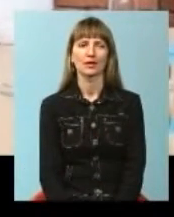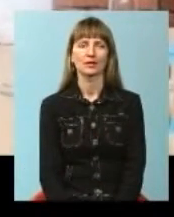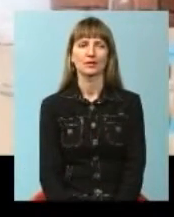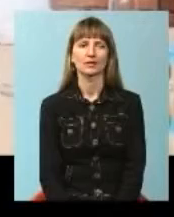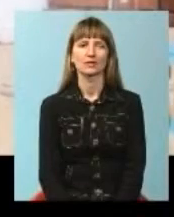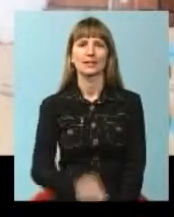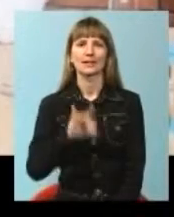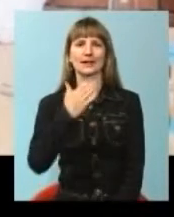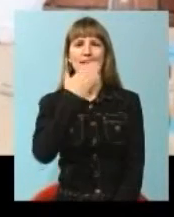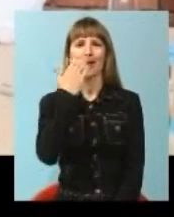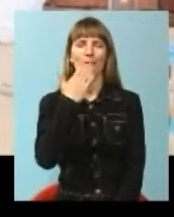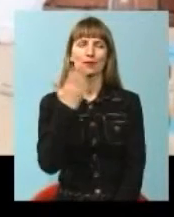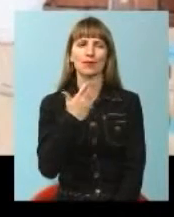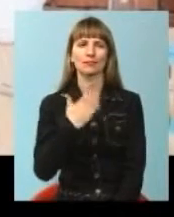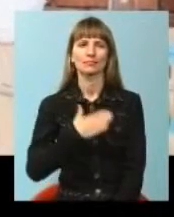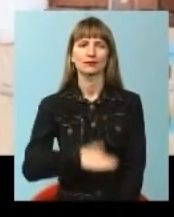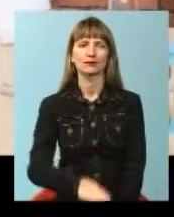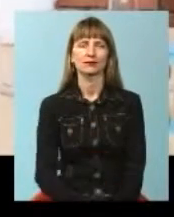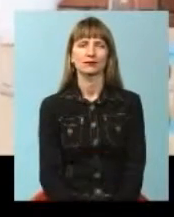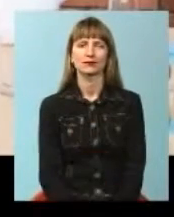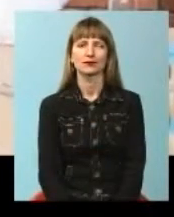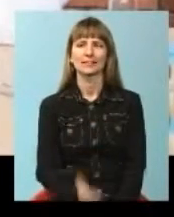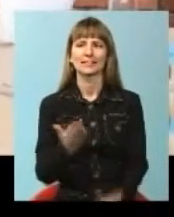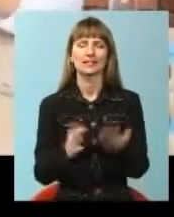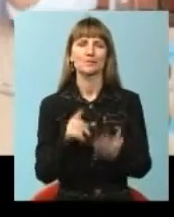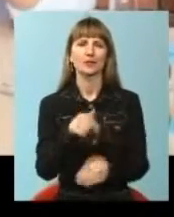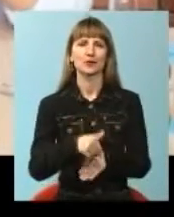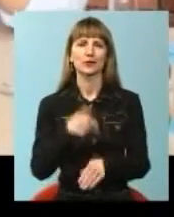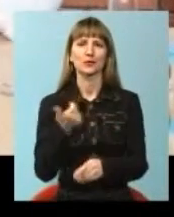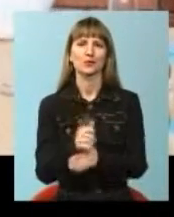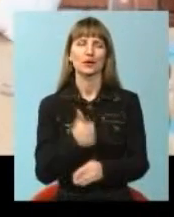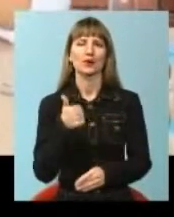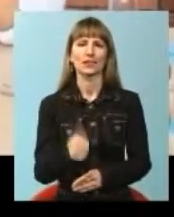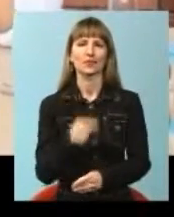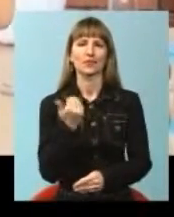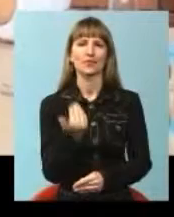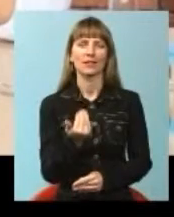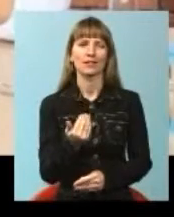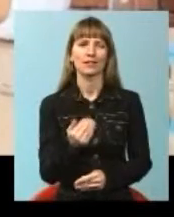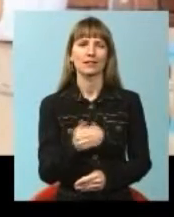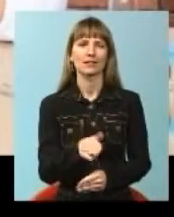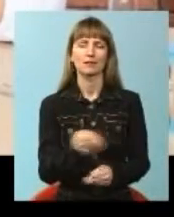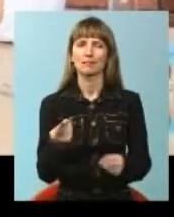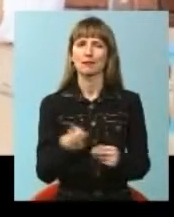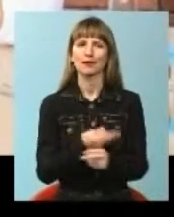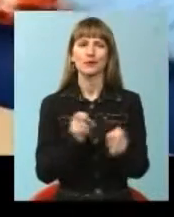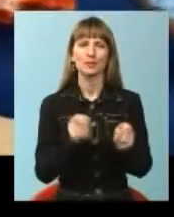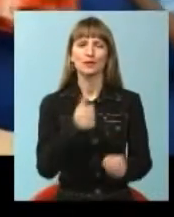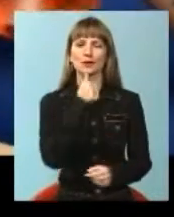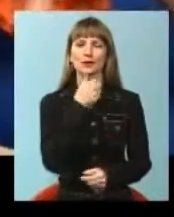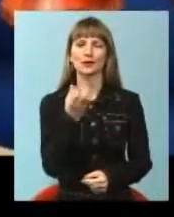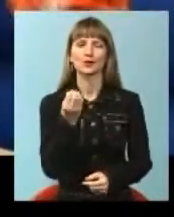і запах, який запах, якби ви тільки відчували його, дуже добре, він цілковито безпечний, спробуйте